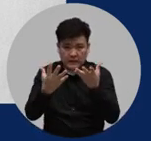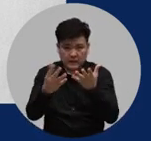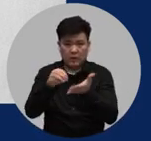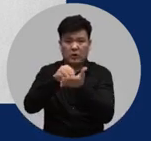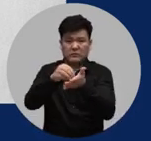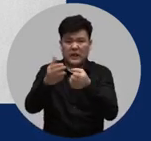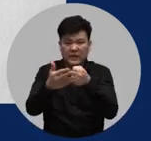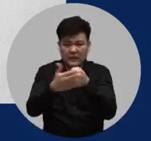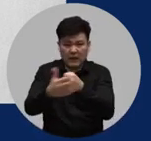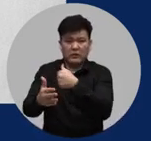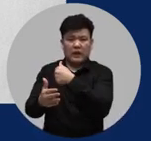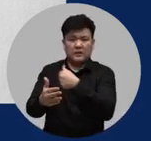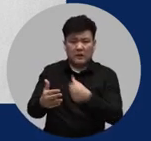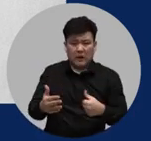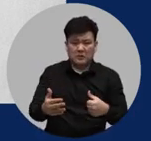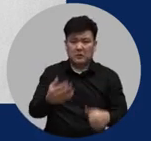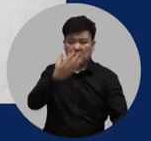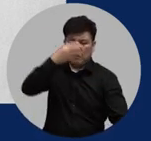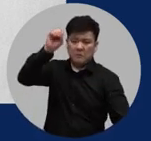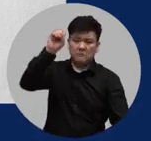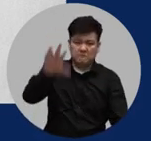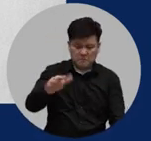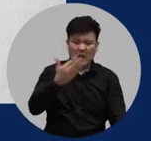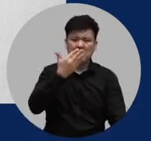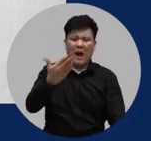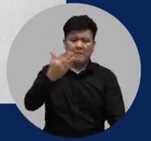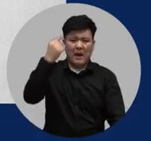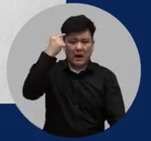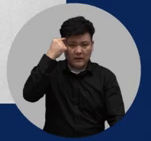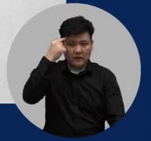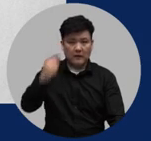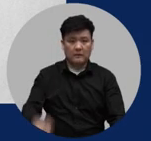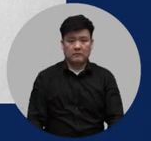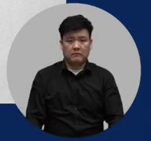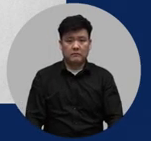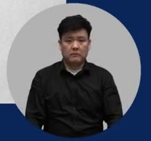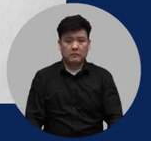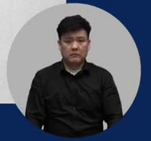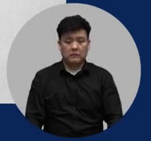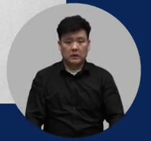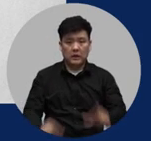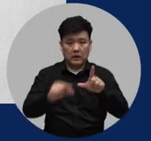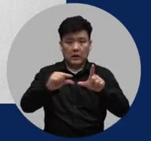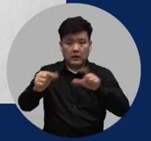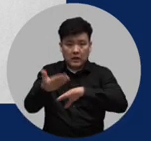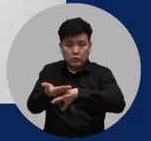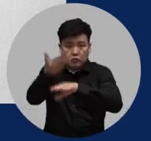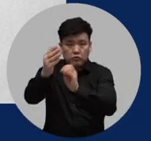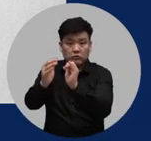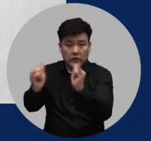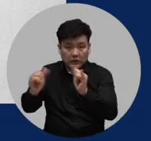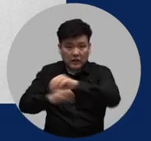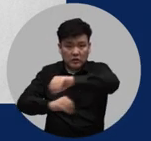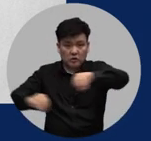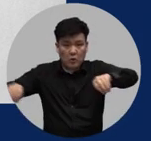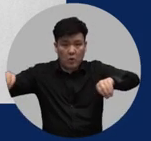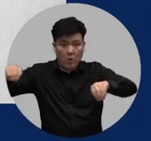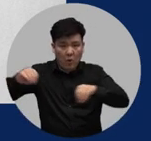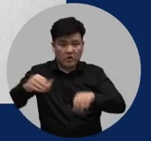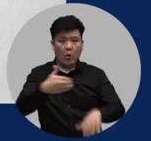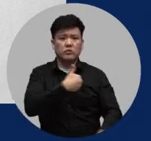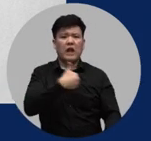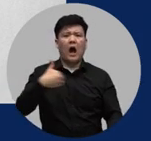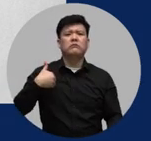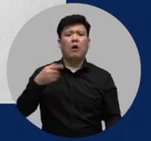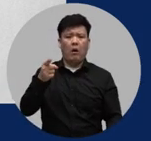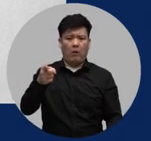참았어. 무시하면 될 거라 생각했지. 일부 상사들은 오히려 큰 소리를